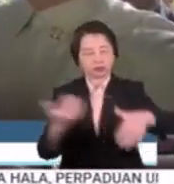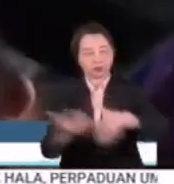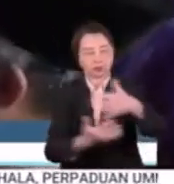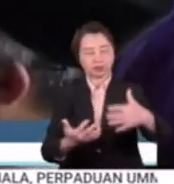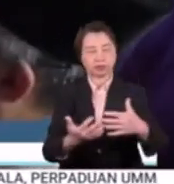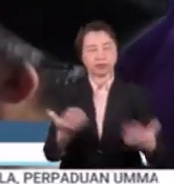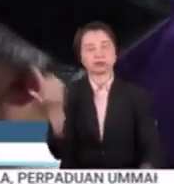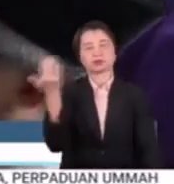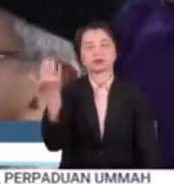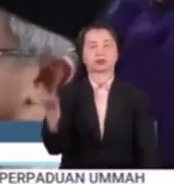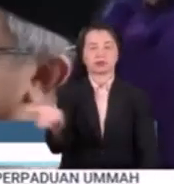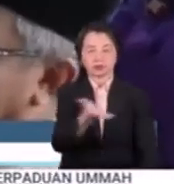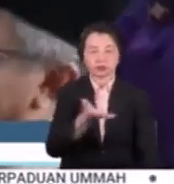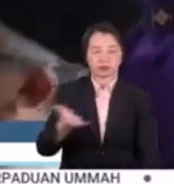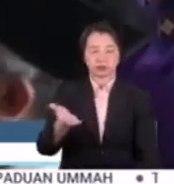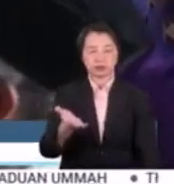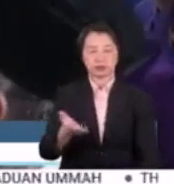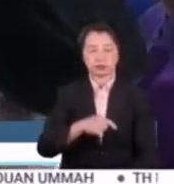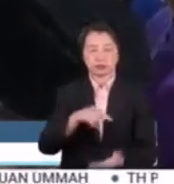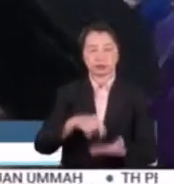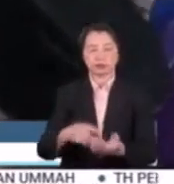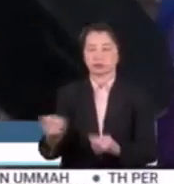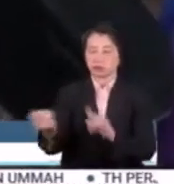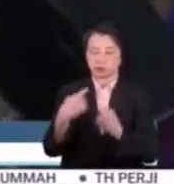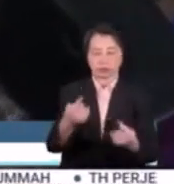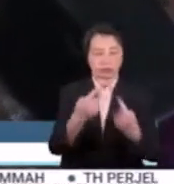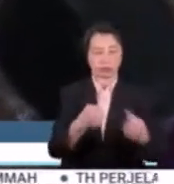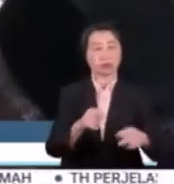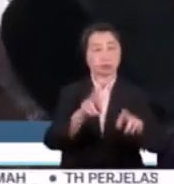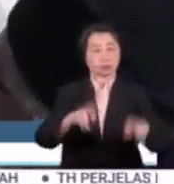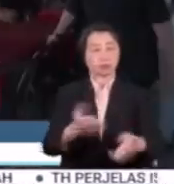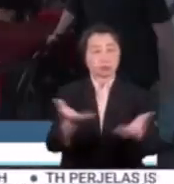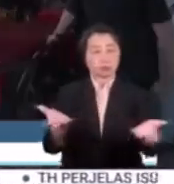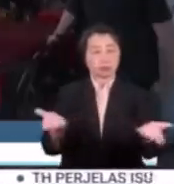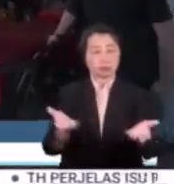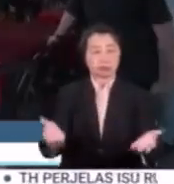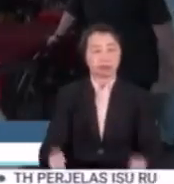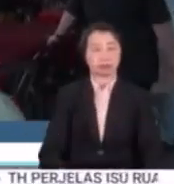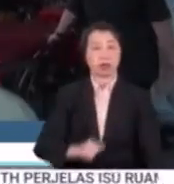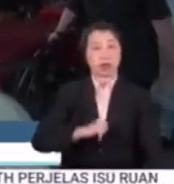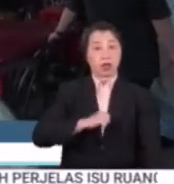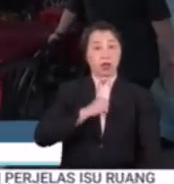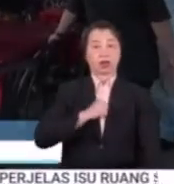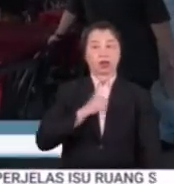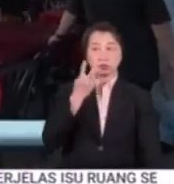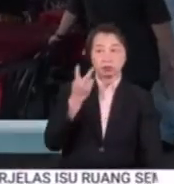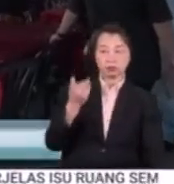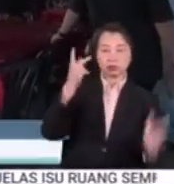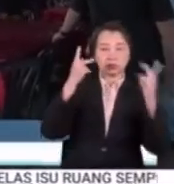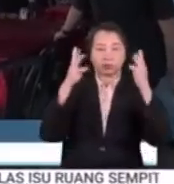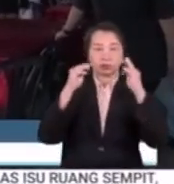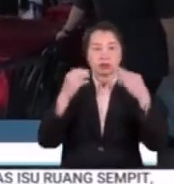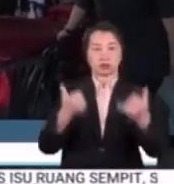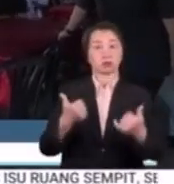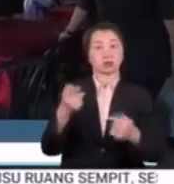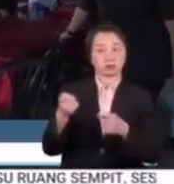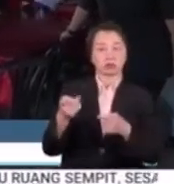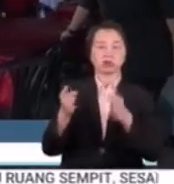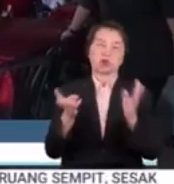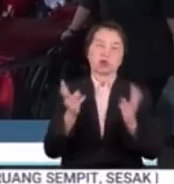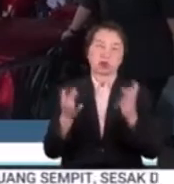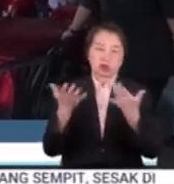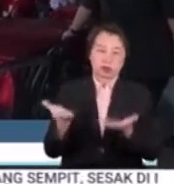santai. Dan ini reaksi penduduk setempat. Banggalah dengan kehadiran Perdana Menteri kita ni,